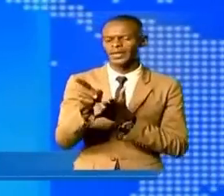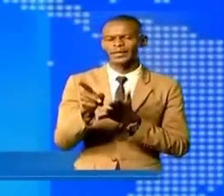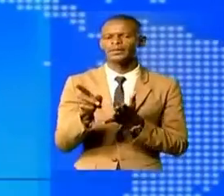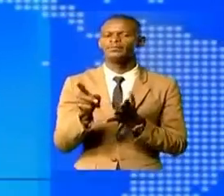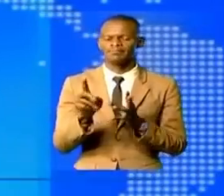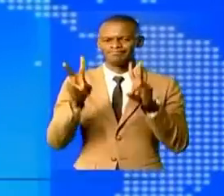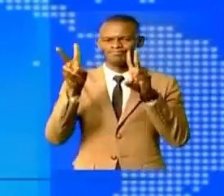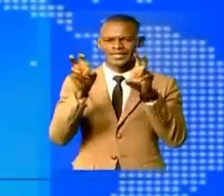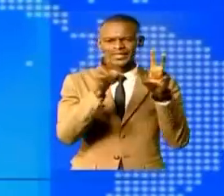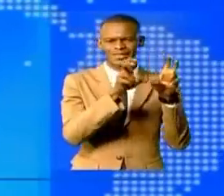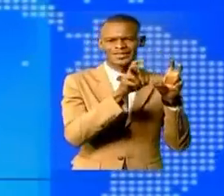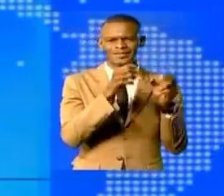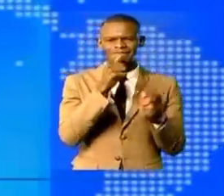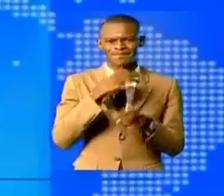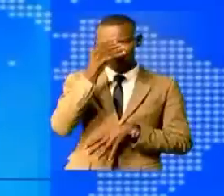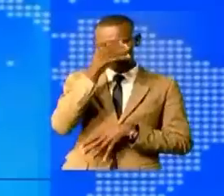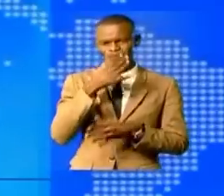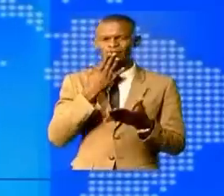Encore une fois, bonsoir.